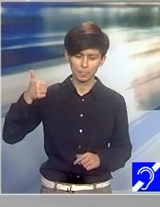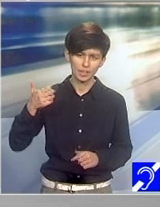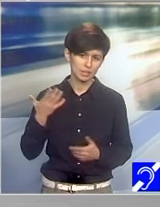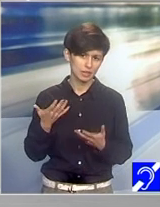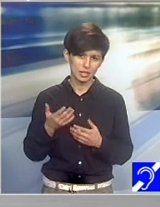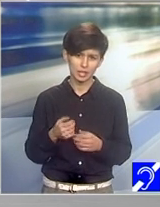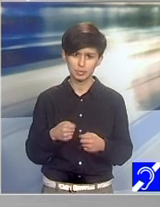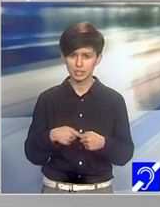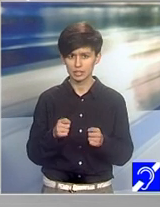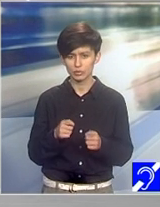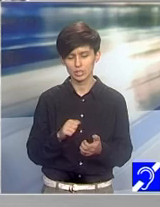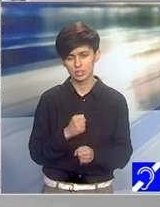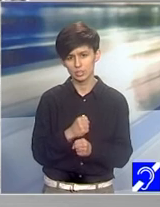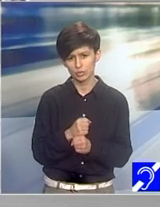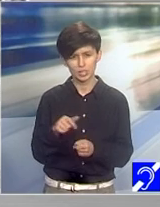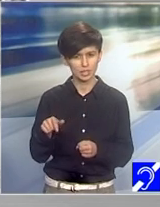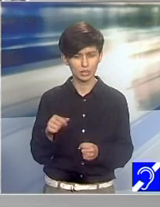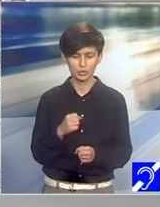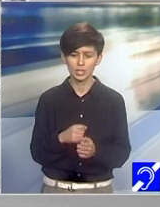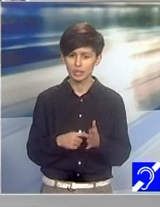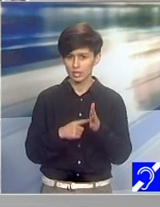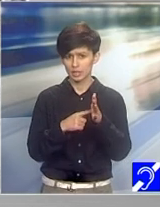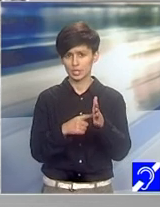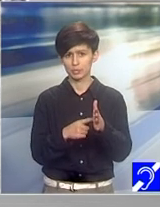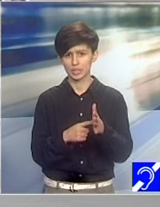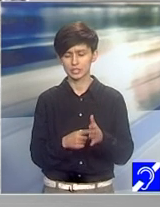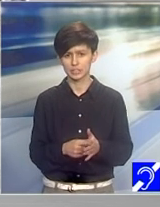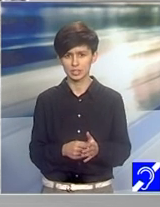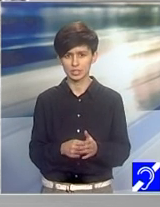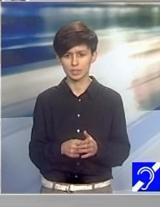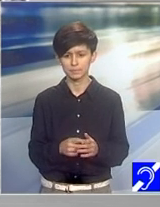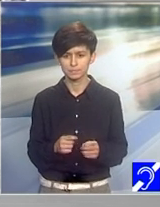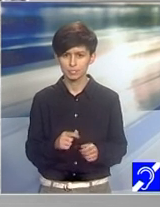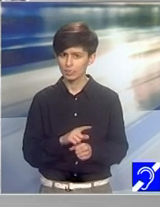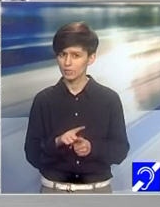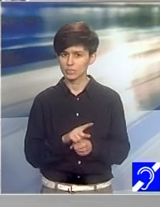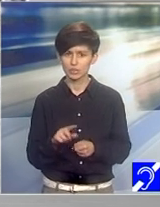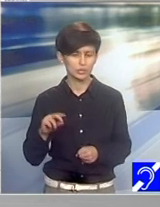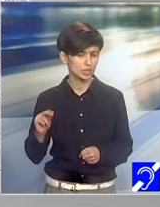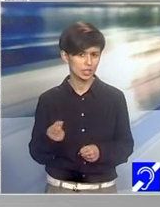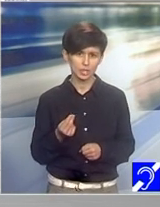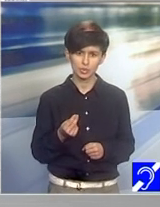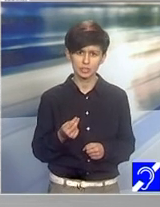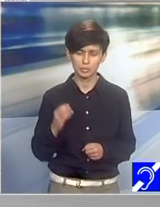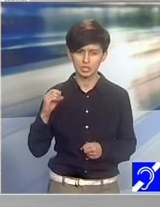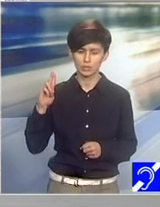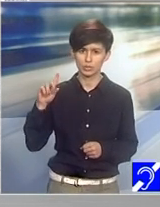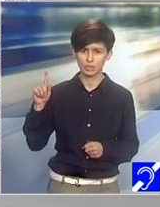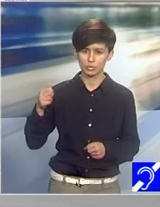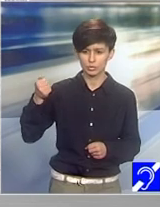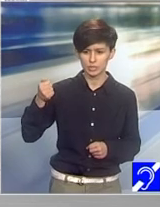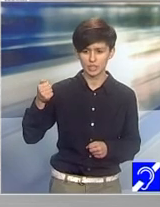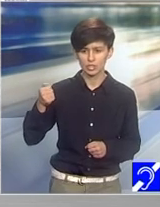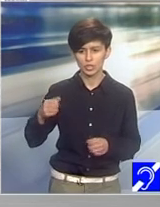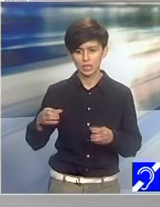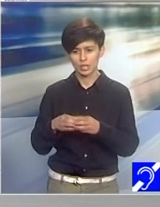prin lucrările sale face un elogiu extraordinar lui Alexandru Ioan Cuza și prin aceasta indirectă